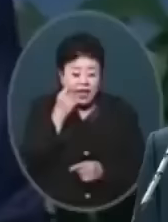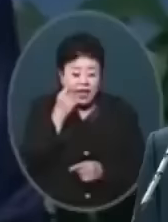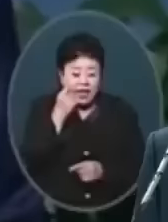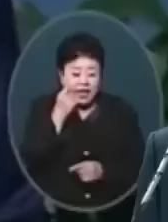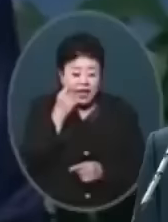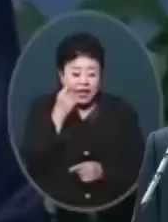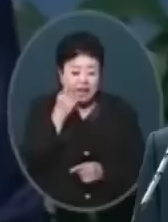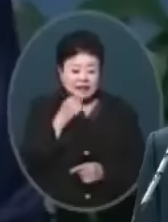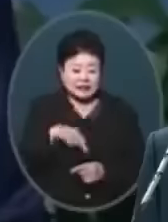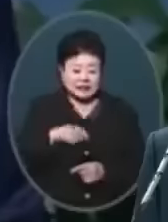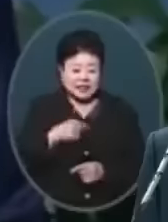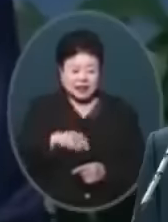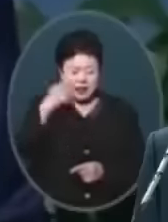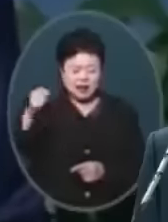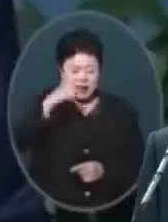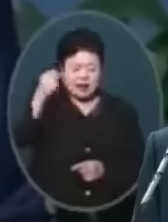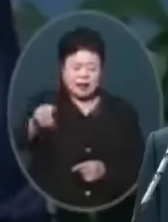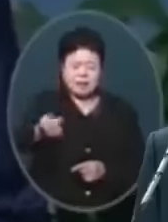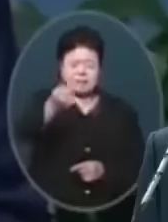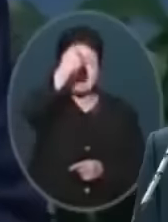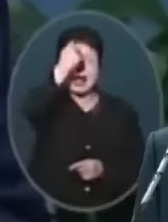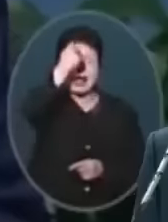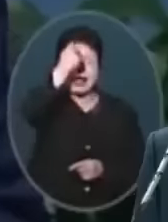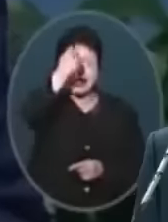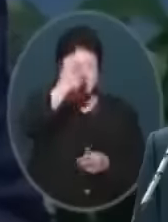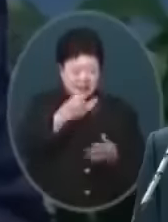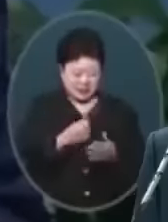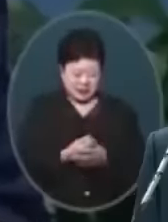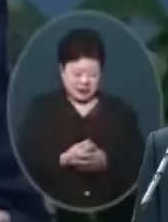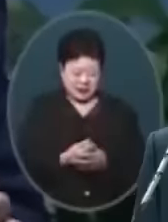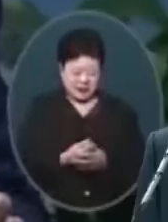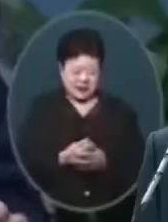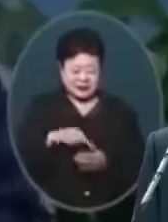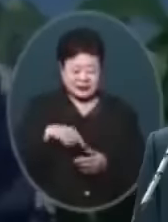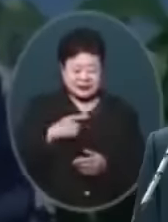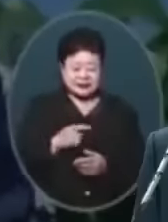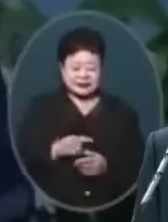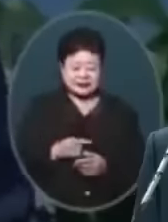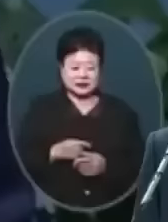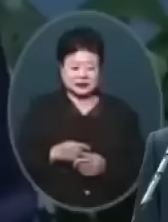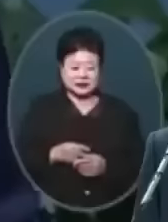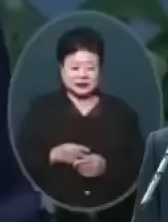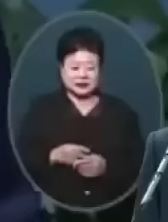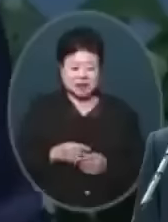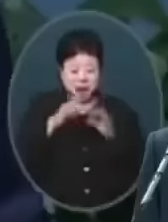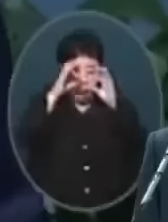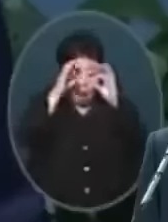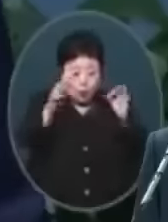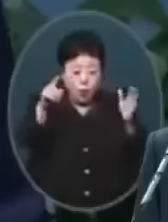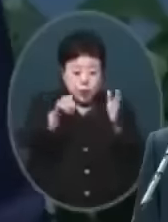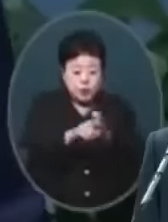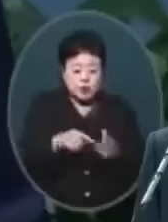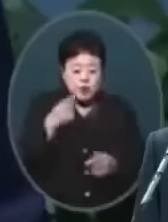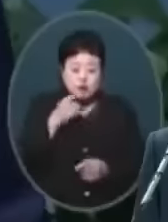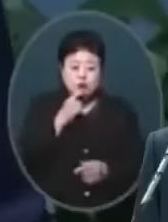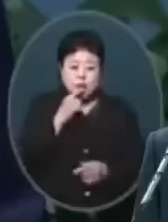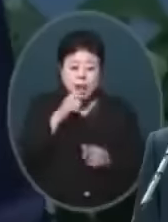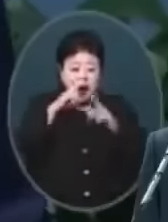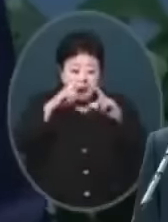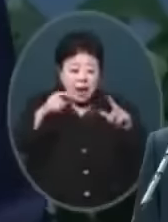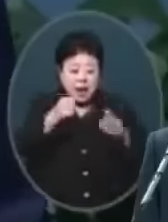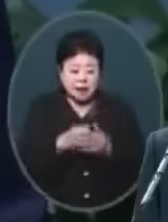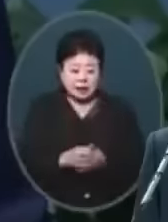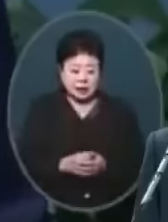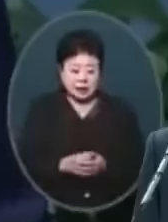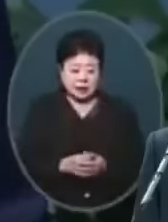의지하고 나가서 변쟁에 이긴 것입니다. 보고 믿고 입으로 시인하여 여러분 자화상을 변화시킨